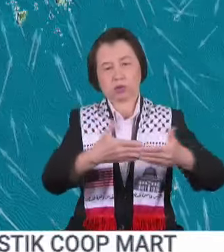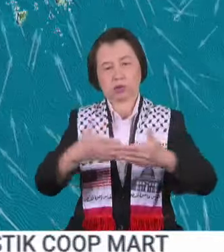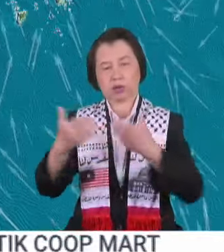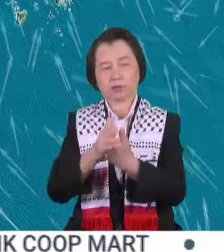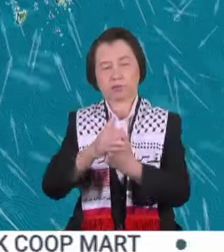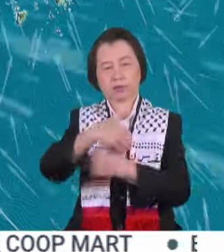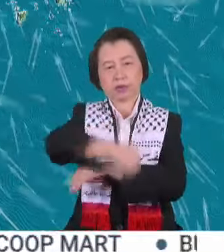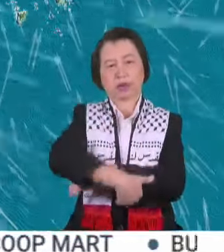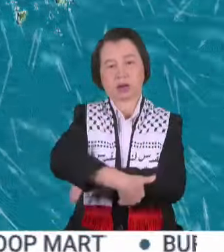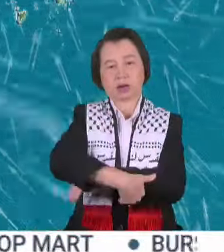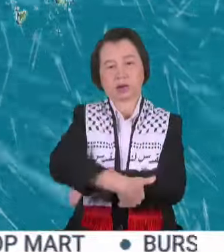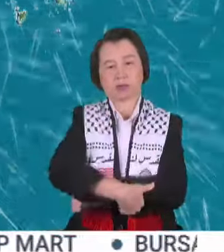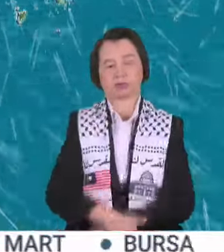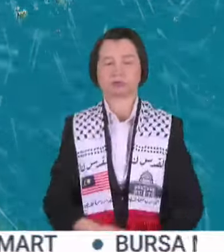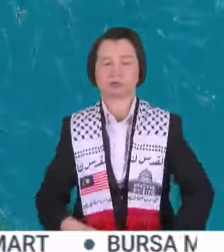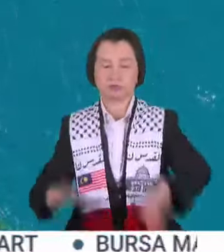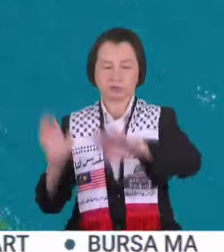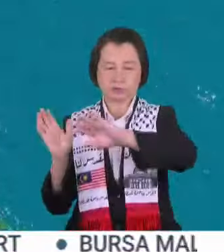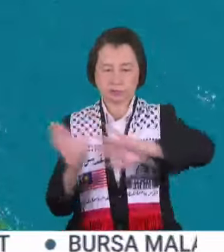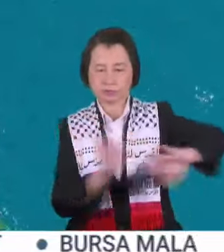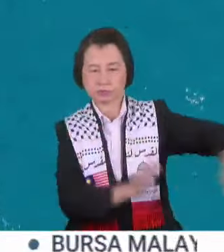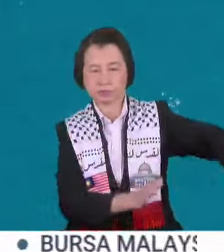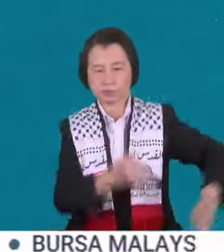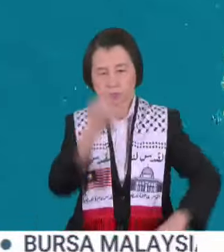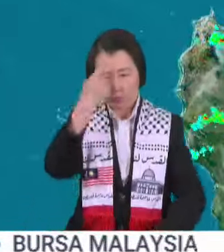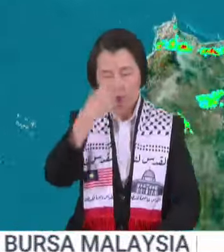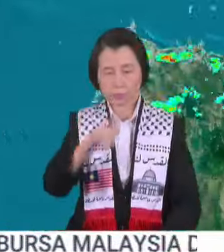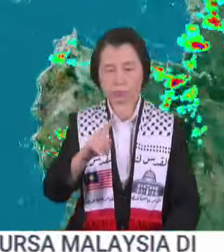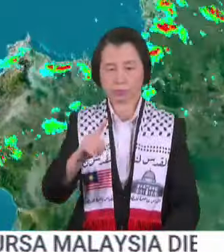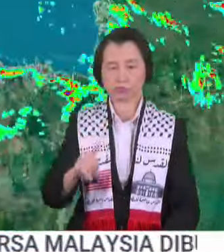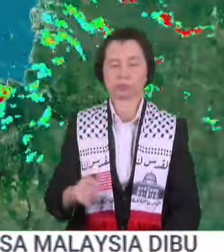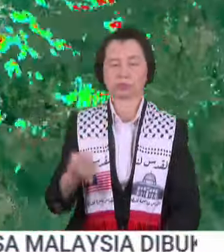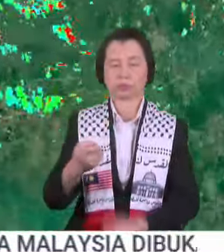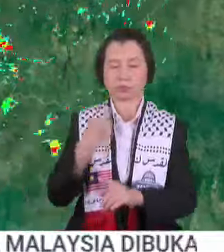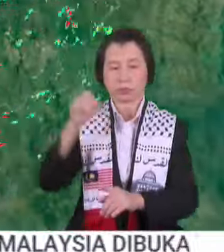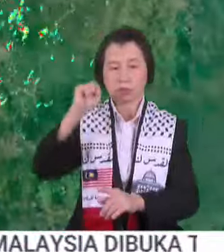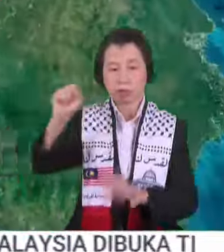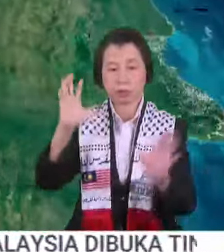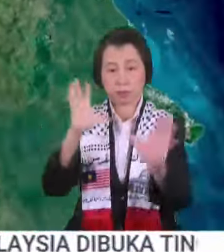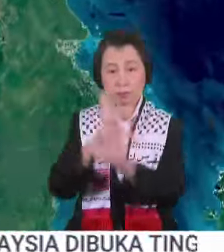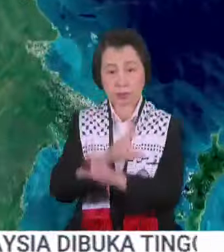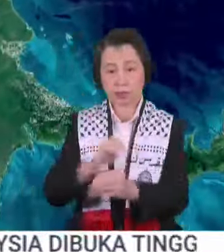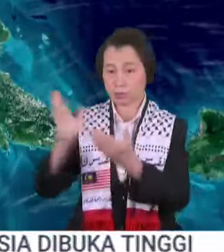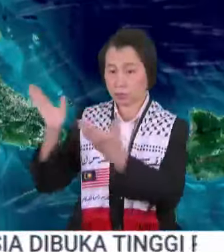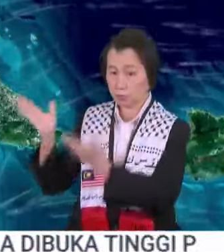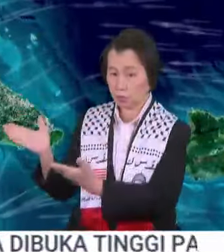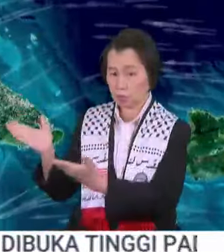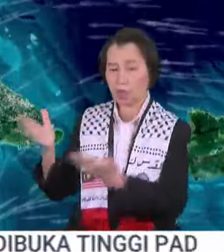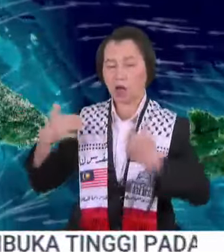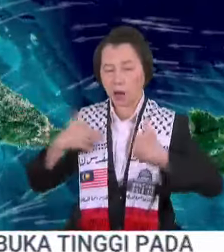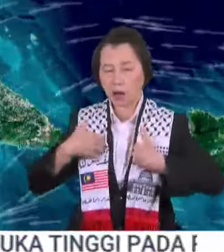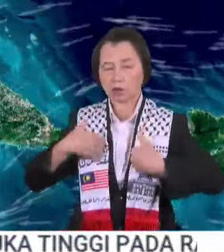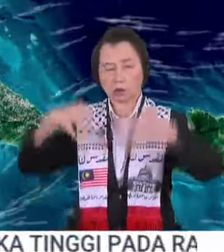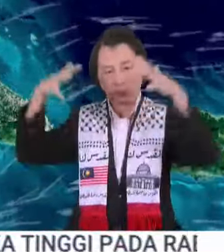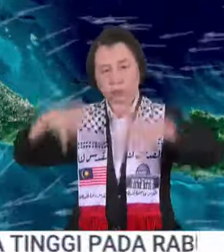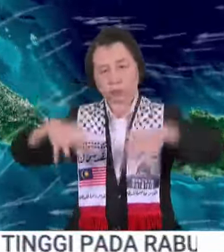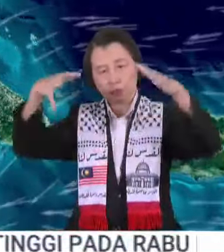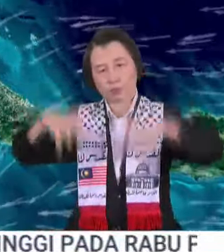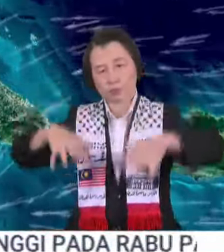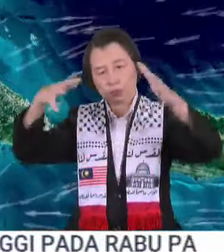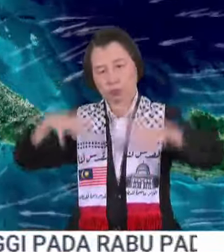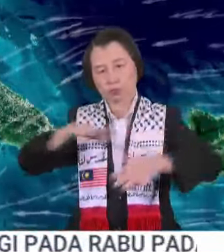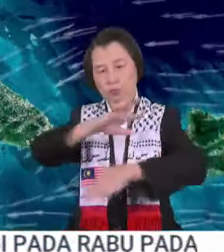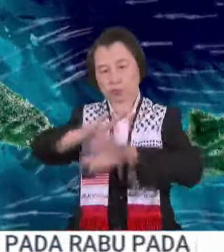malam nanti. Manakala bagi Malaysia Timur pula, hujan dan ribut petir kini sedang berlaku di beberapa tempat melibatkan